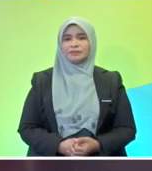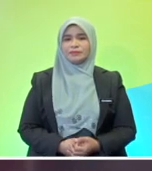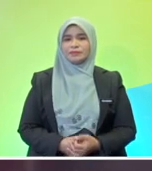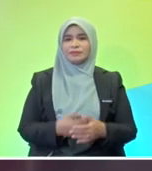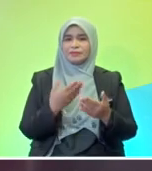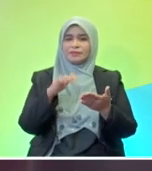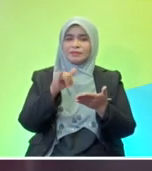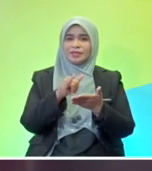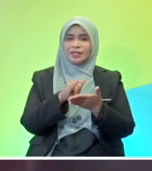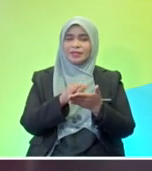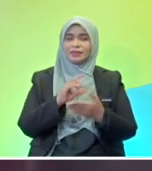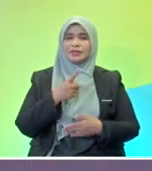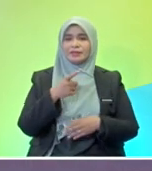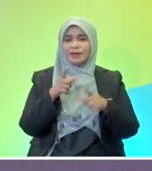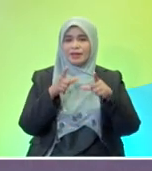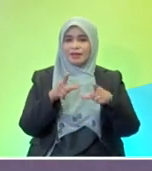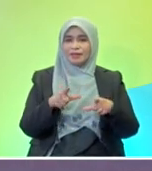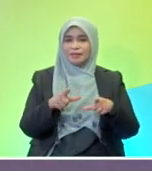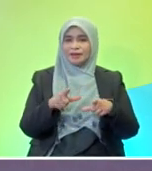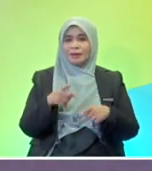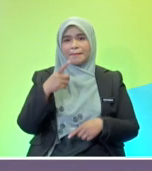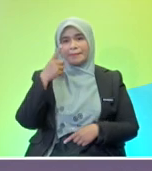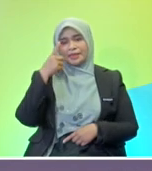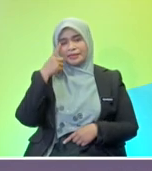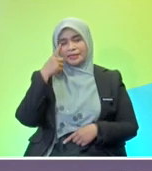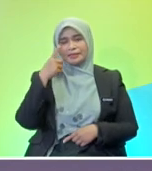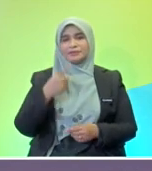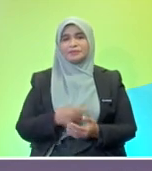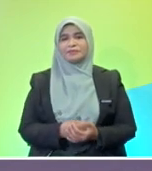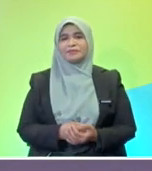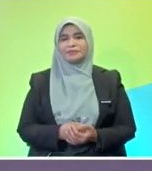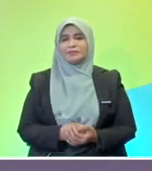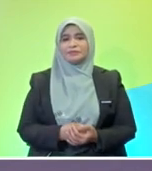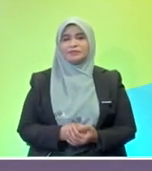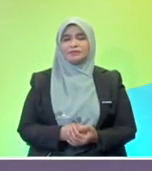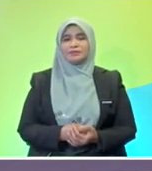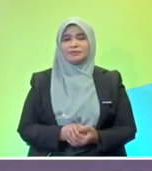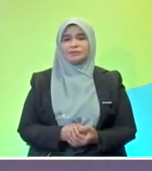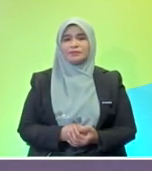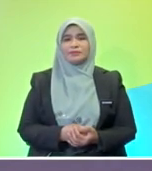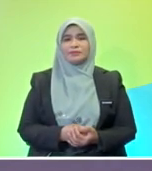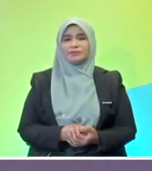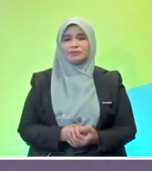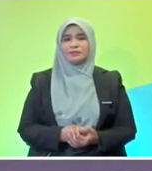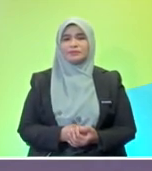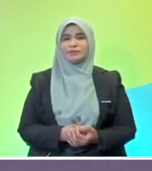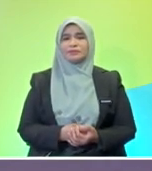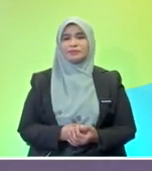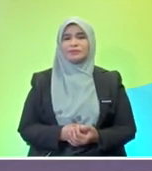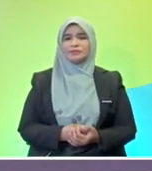kita letakkan mata. Mata. Okey, selepas rambut mata ya cikgu. Ya.